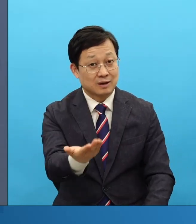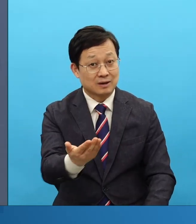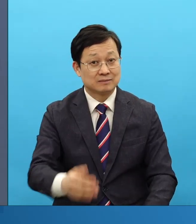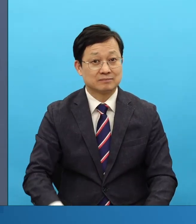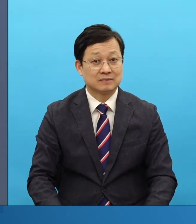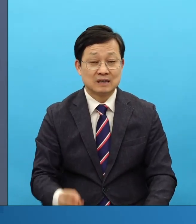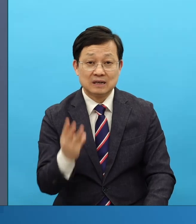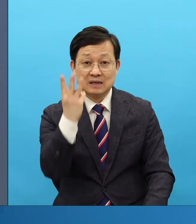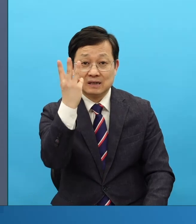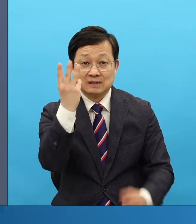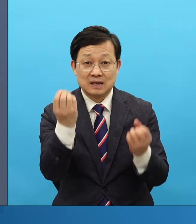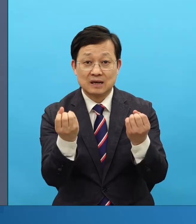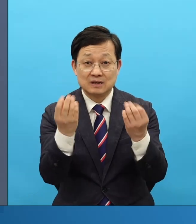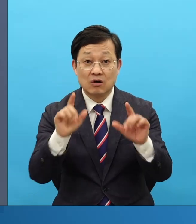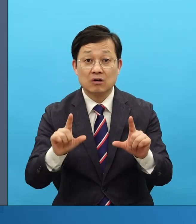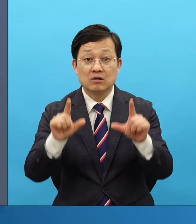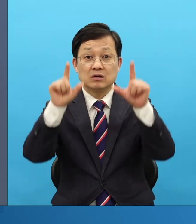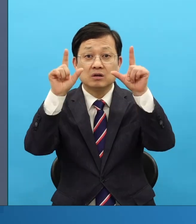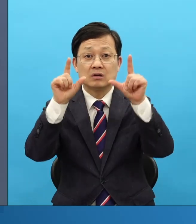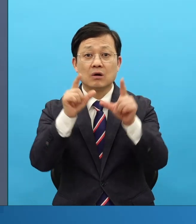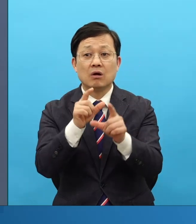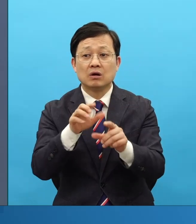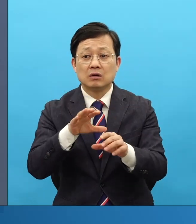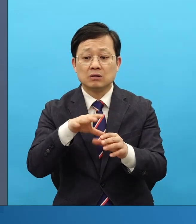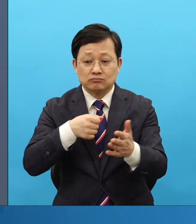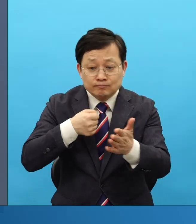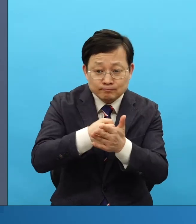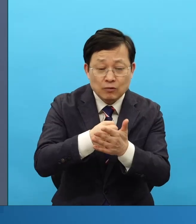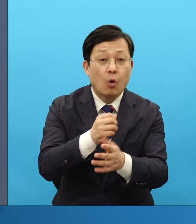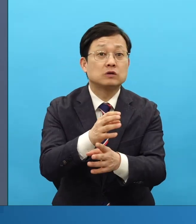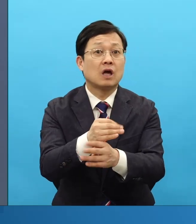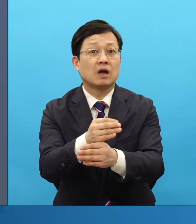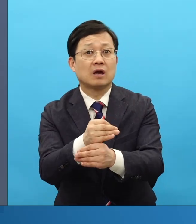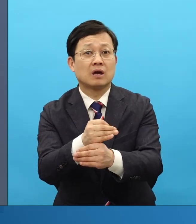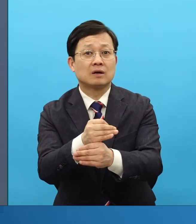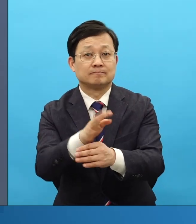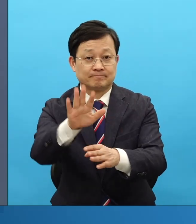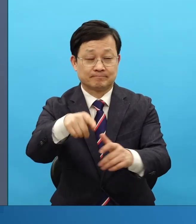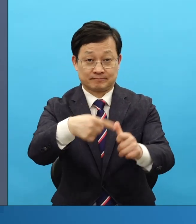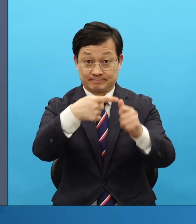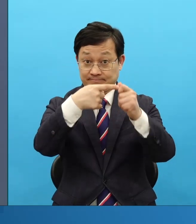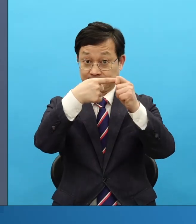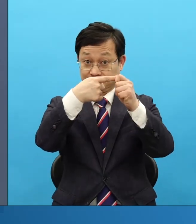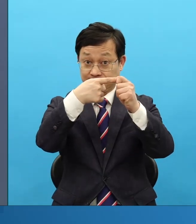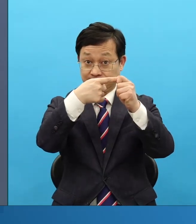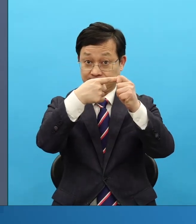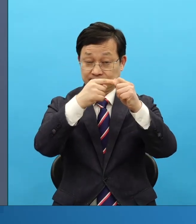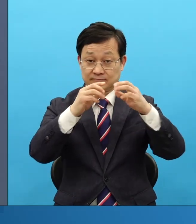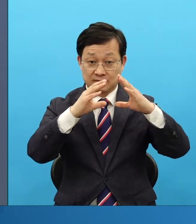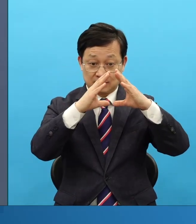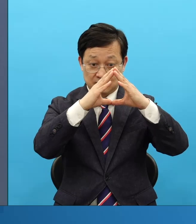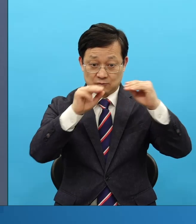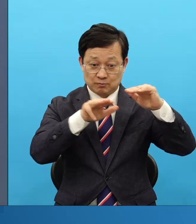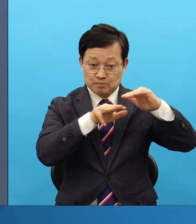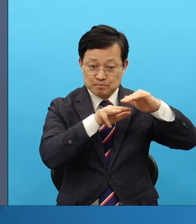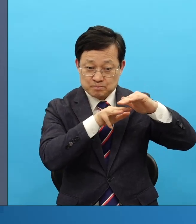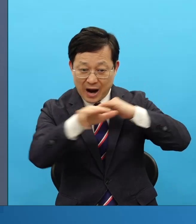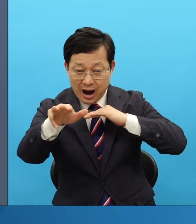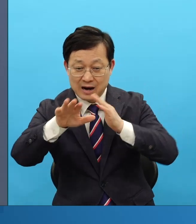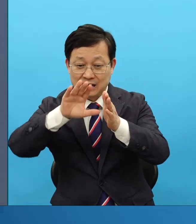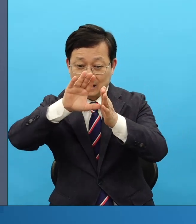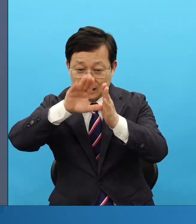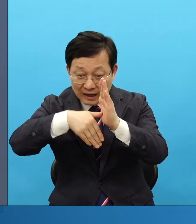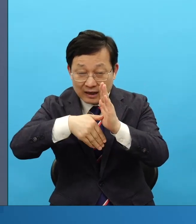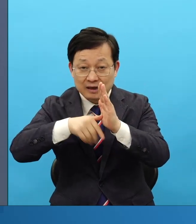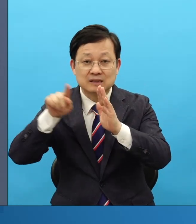세 절기가 언제 나왔냐는 겁니다. And when do we see these three feasts take place? 첫째입니다. Number one, 출애굽 때 나왔습니다. first on the day